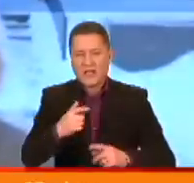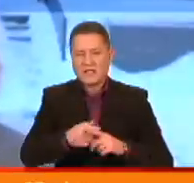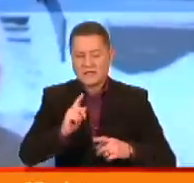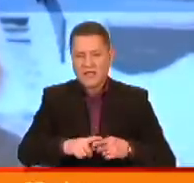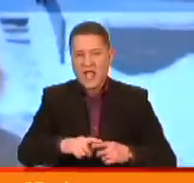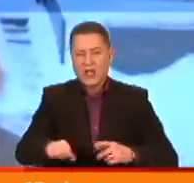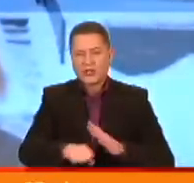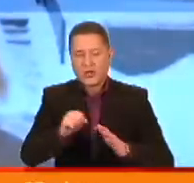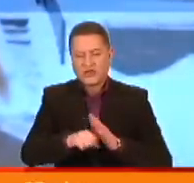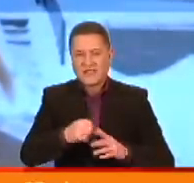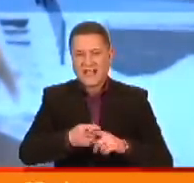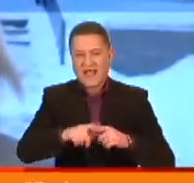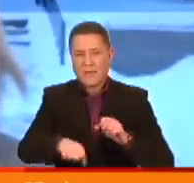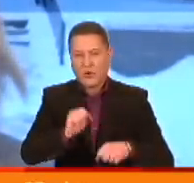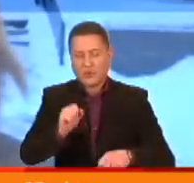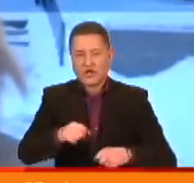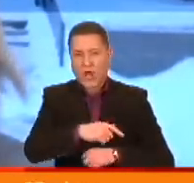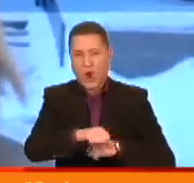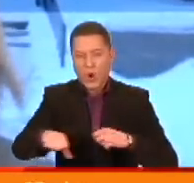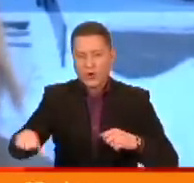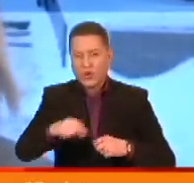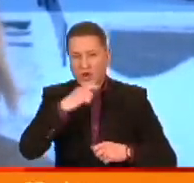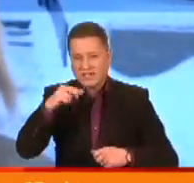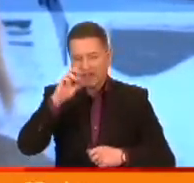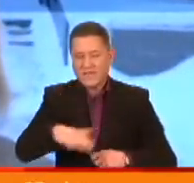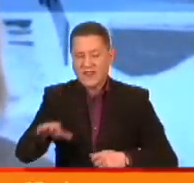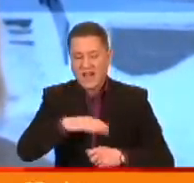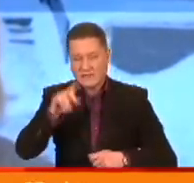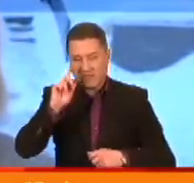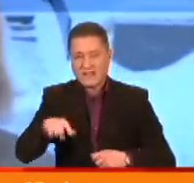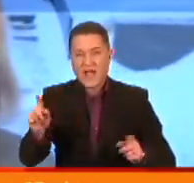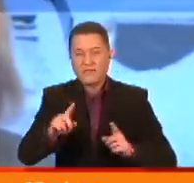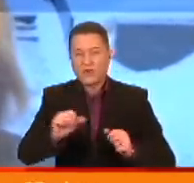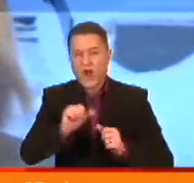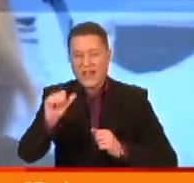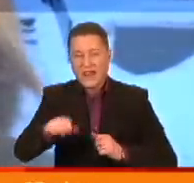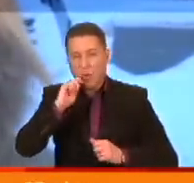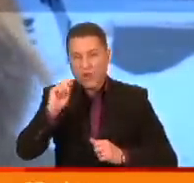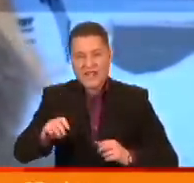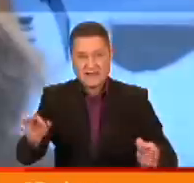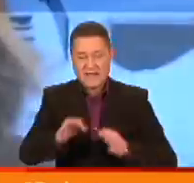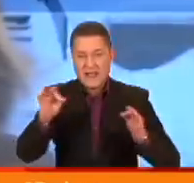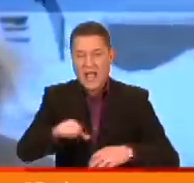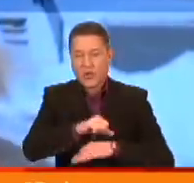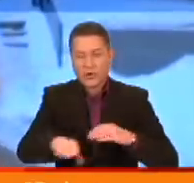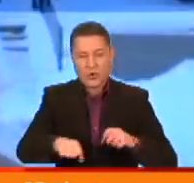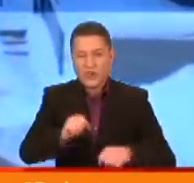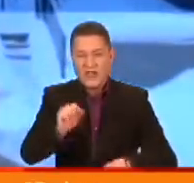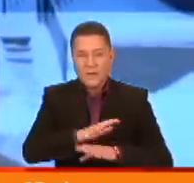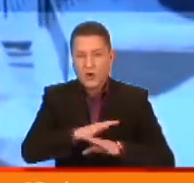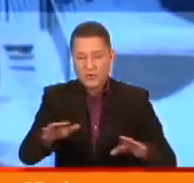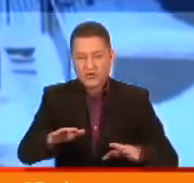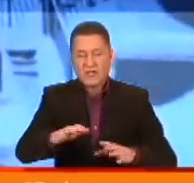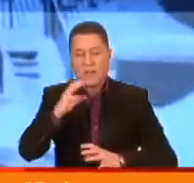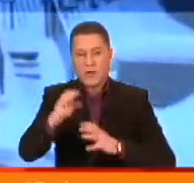Російської Федерації. Але ми знаємо, що Крим український, ніякі кордони вони не порушували, вони діяли згідно з їхніми повноваженнями